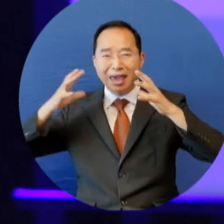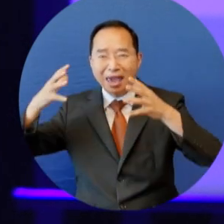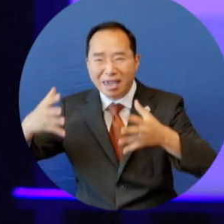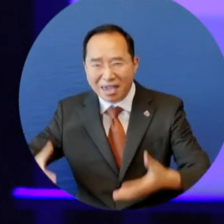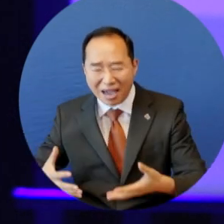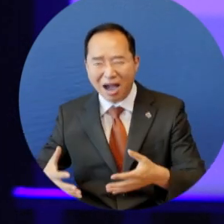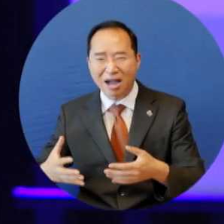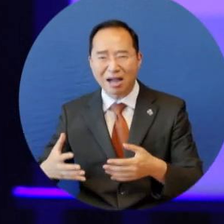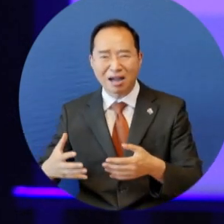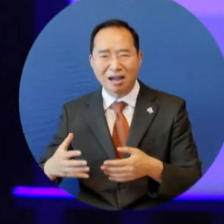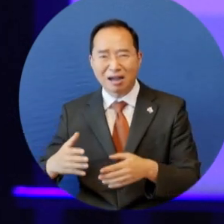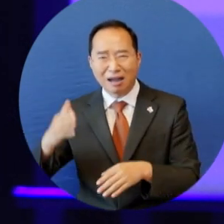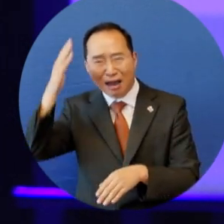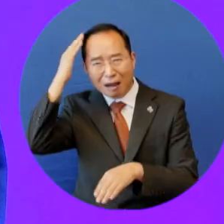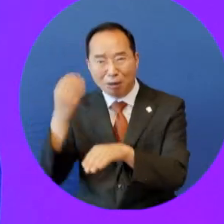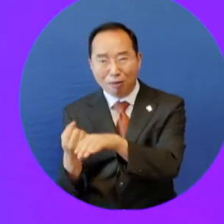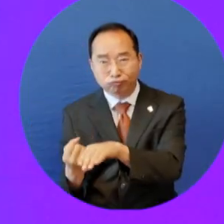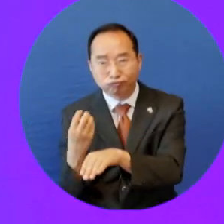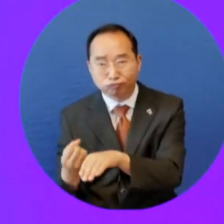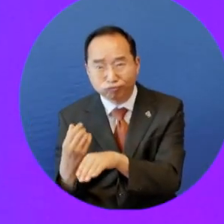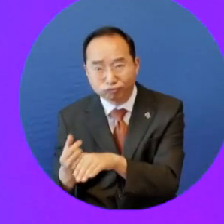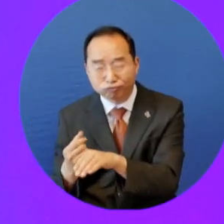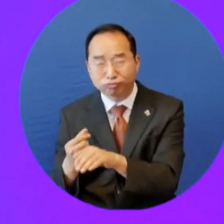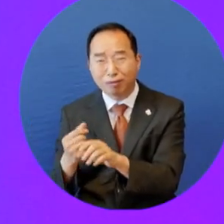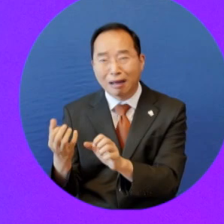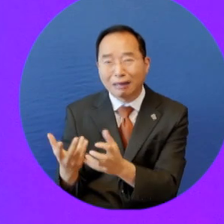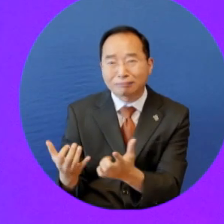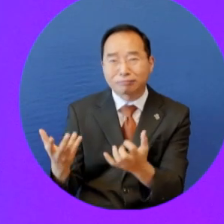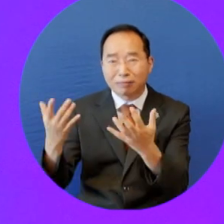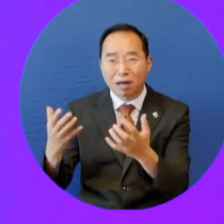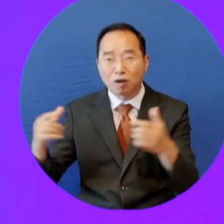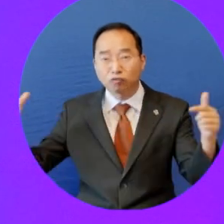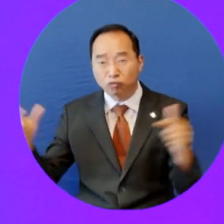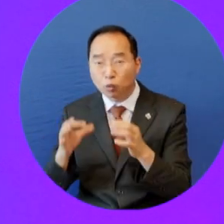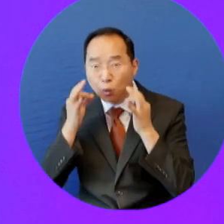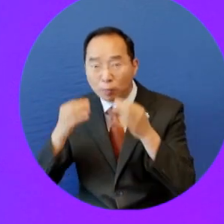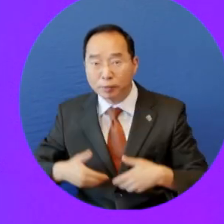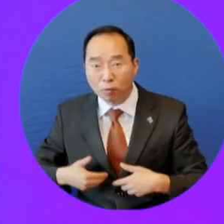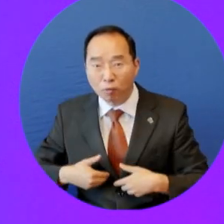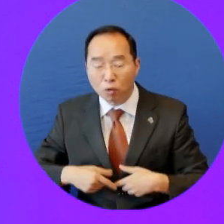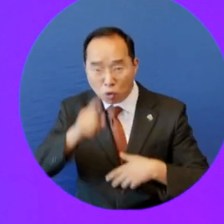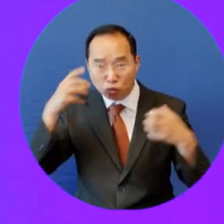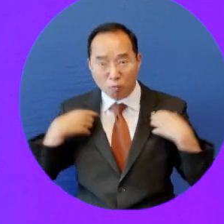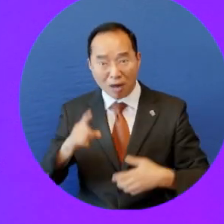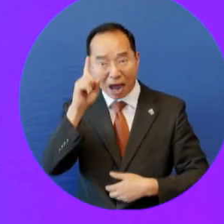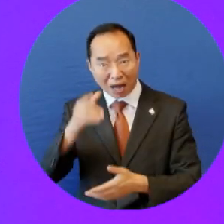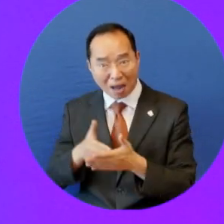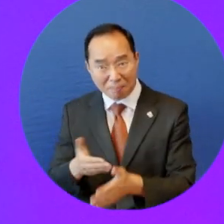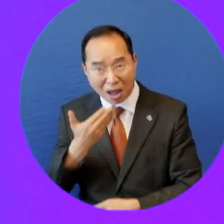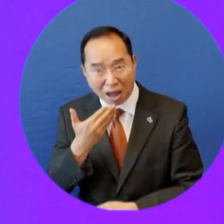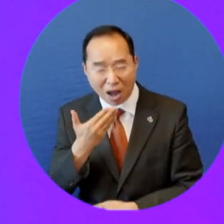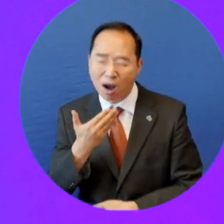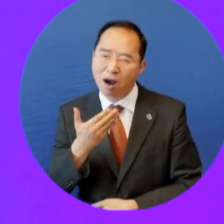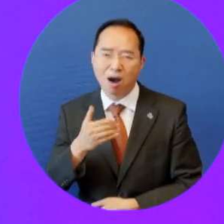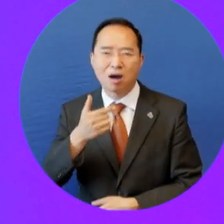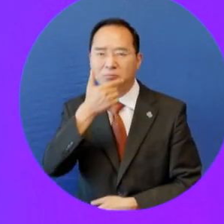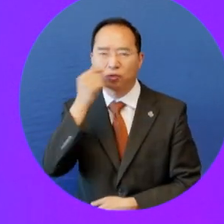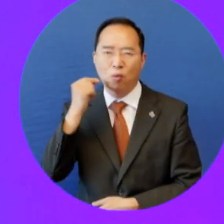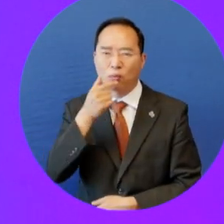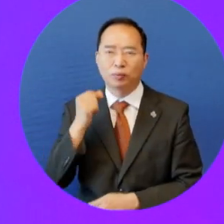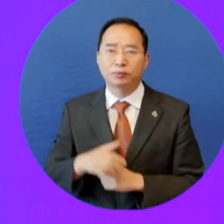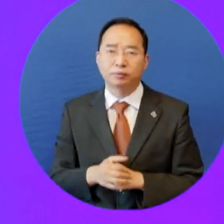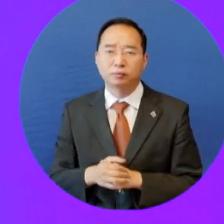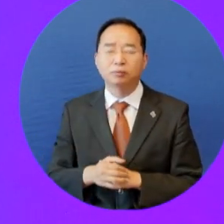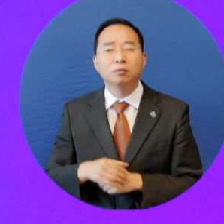위해서 다 같이 노력을 해야 되는데 사실 정부의 노력만으로는 역부족이고요. 또 실제적으로